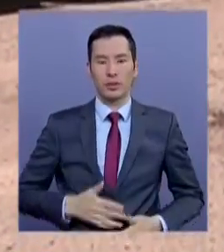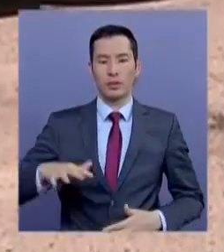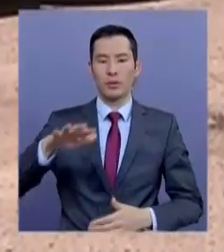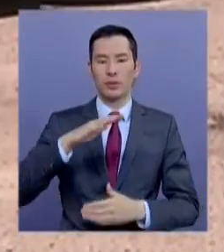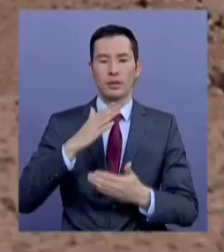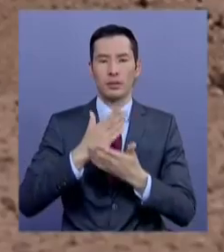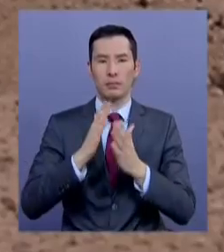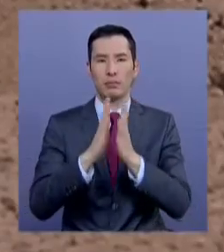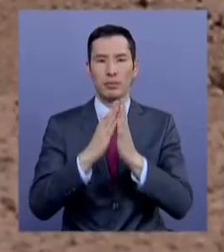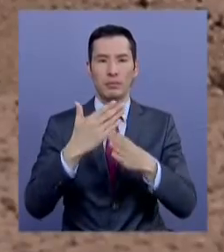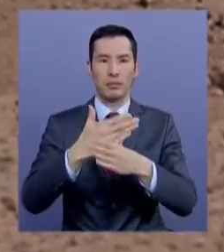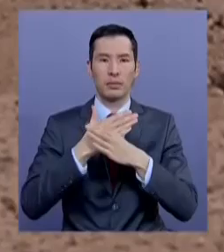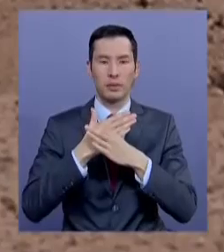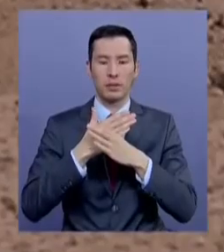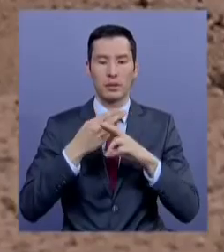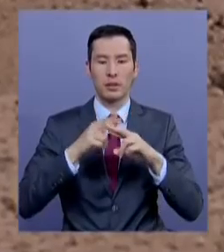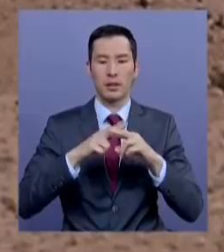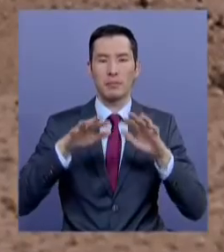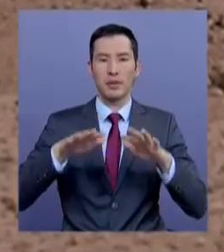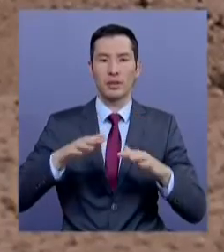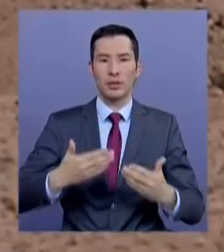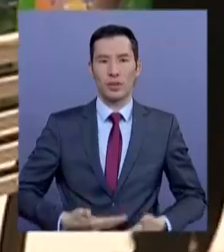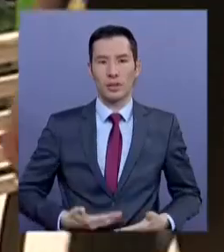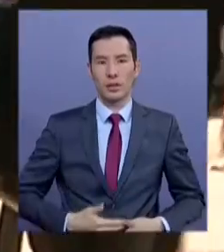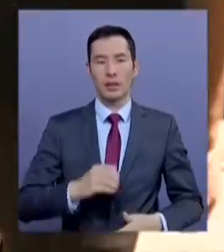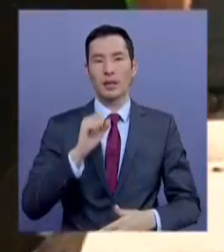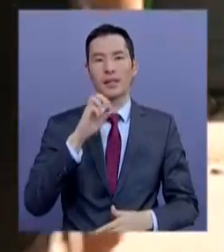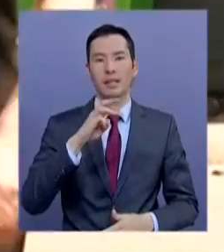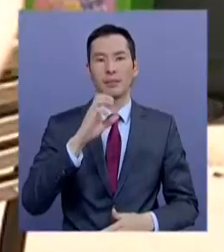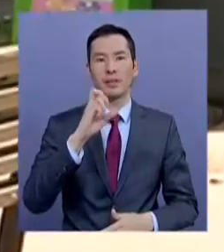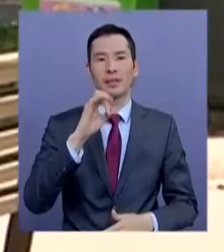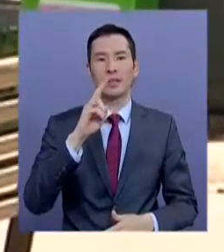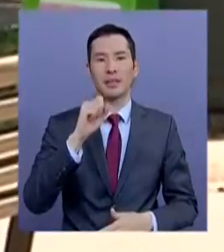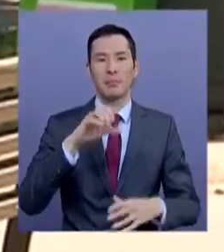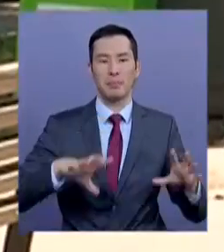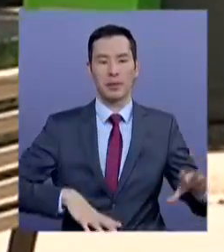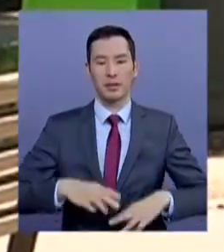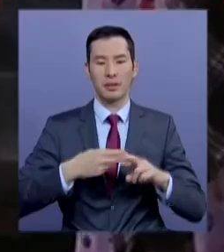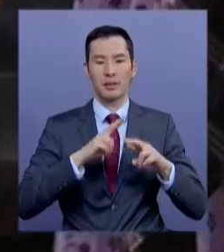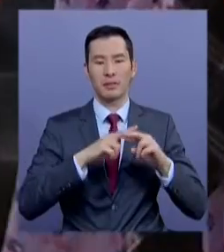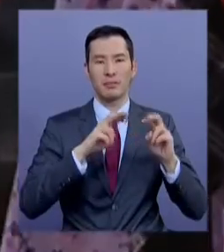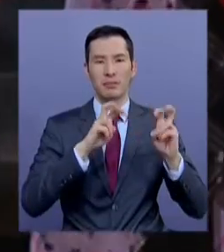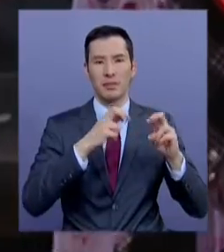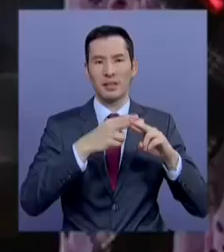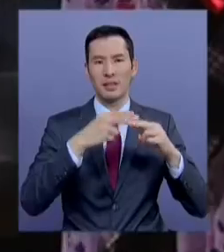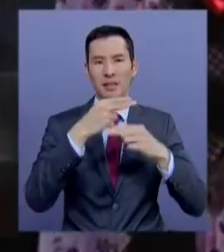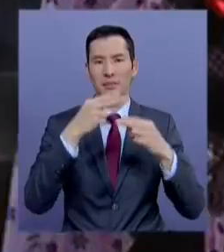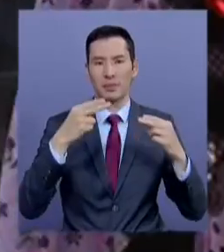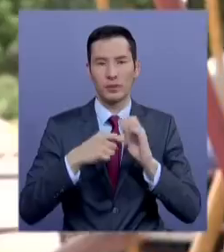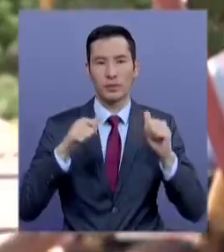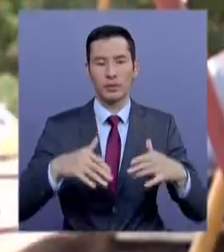тұлғалардан көмек сұрап отыр. Сондай-ақ жергілікті жұрт аудан әкімінен Сарыарқа базары жанындағы жабайы сауда мәселесін шешіп беруді